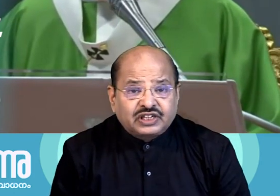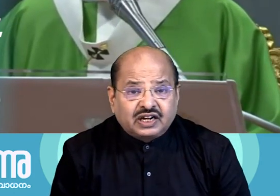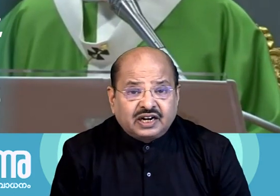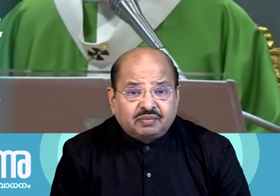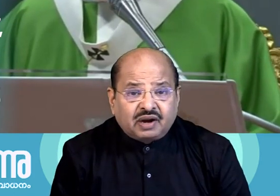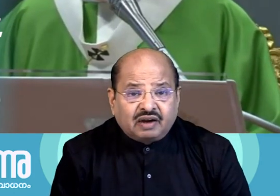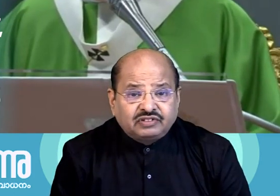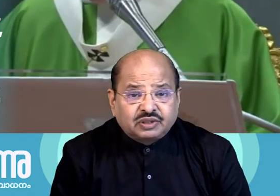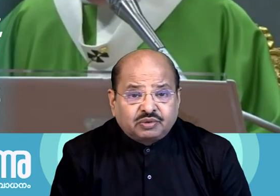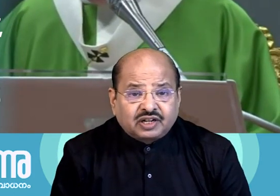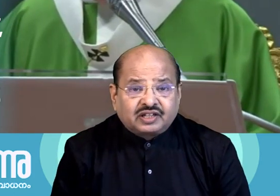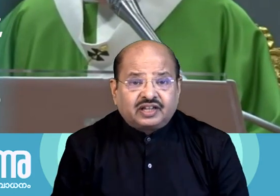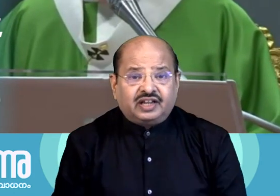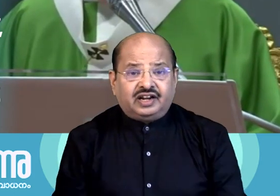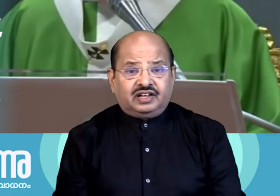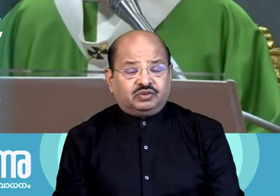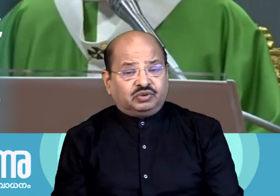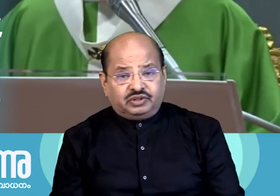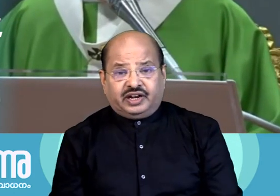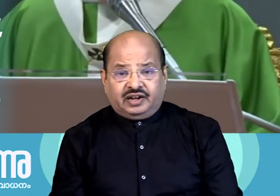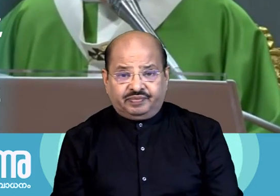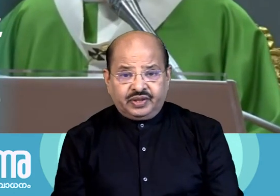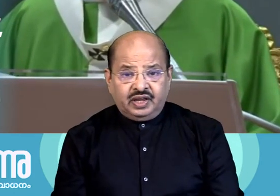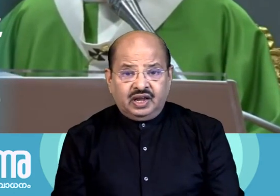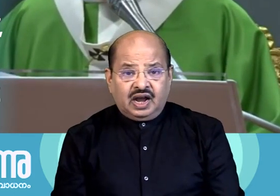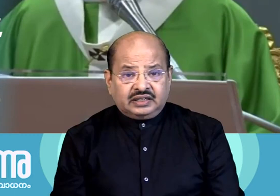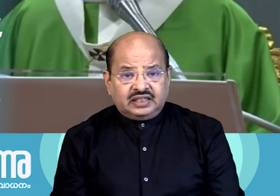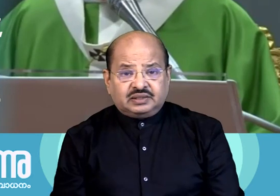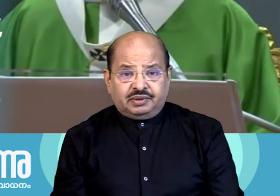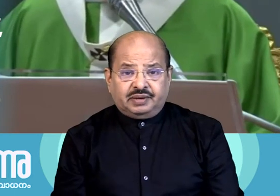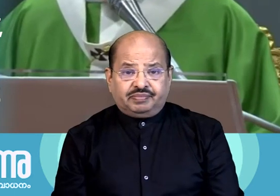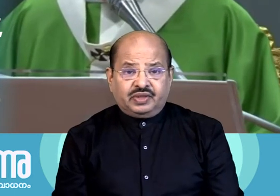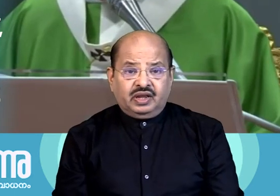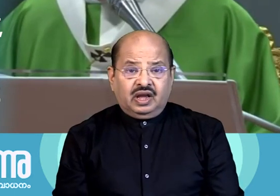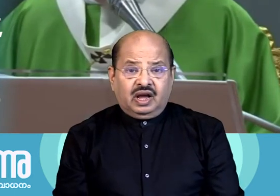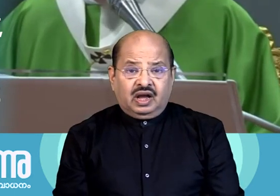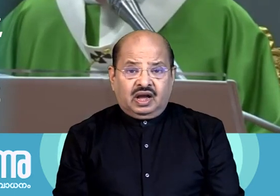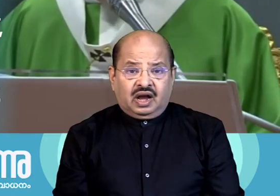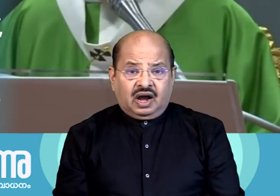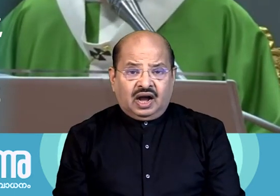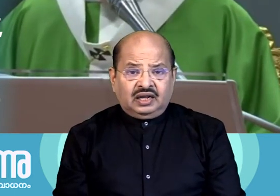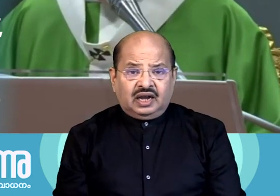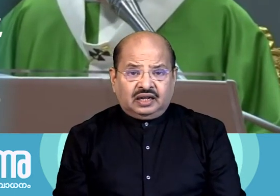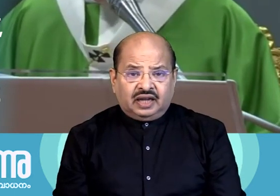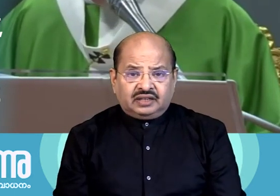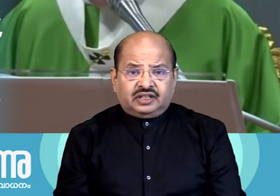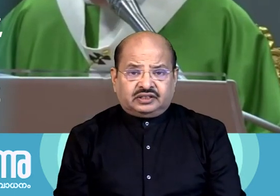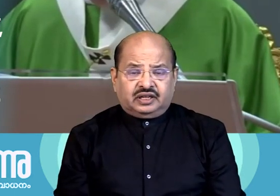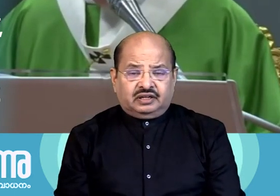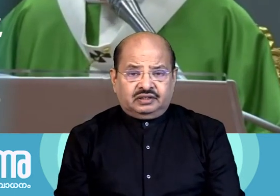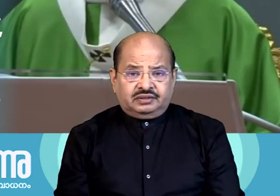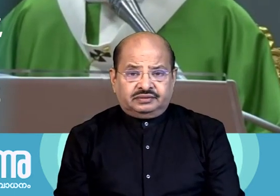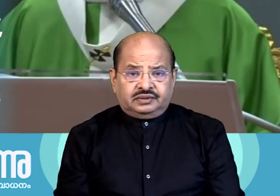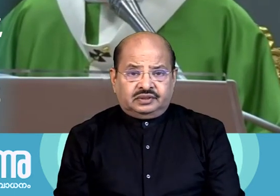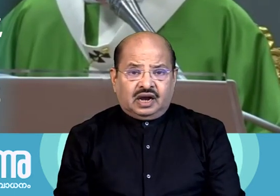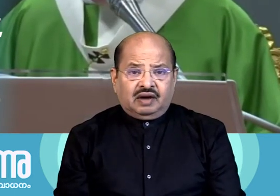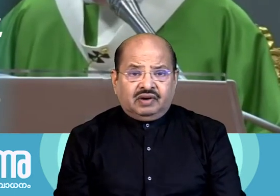ഒരു വിശകലനം ആവശ്യമുണ്ടെന്ന് എനിക്ക് തോന്നുന്നില്ല. അതേസമയം ആ